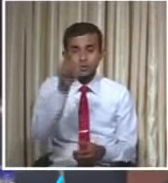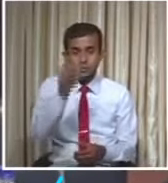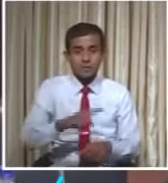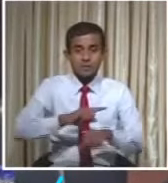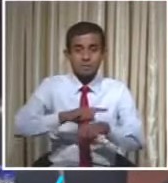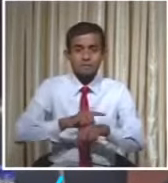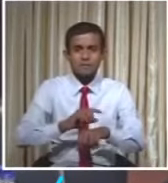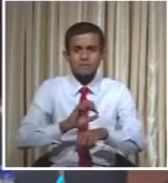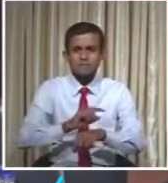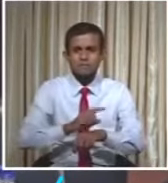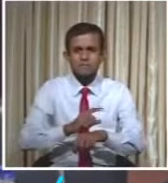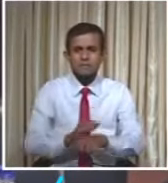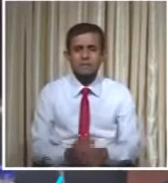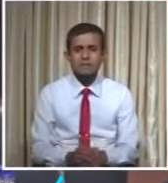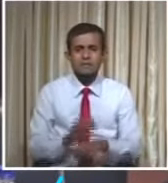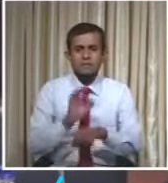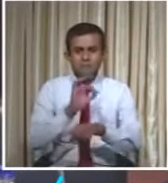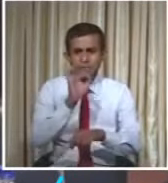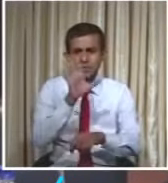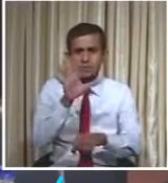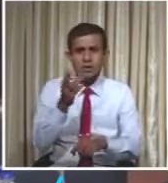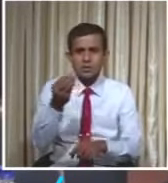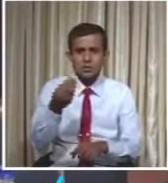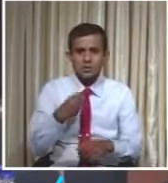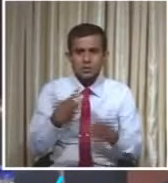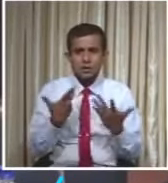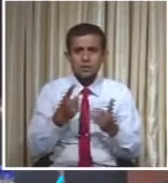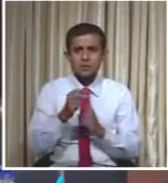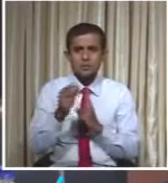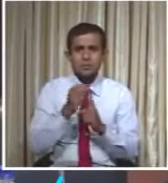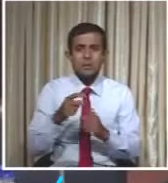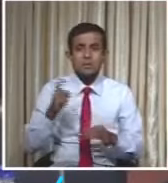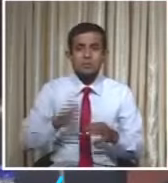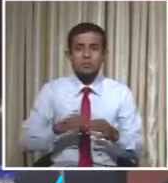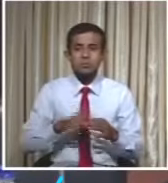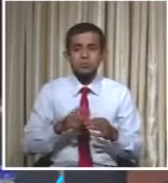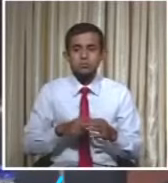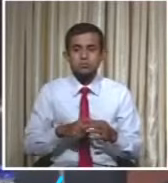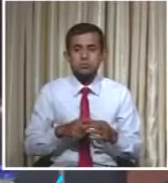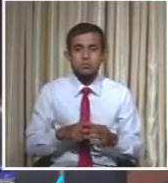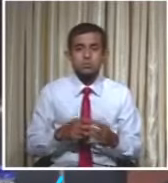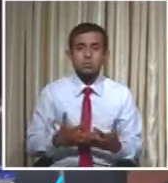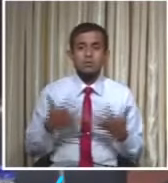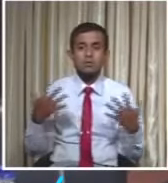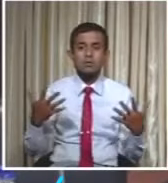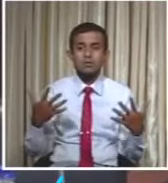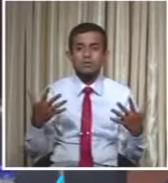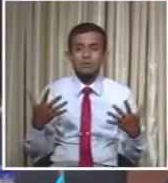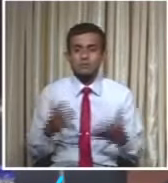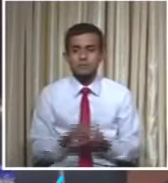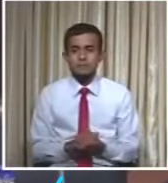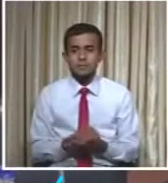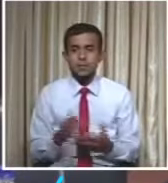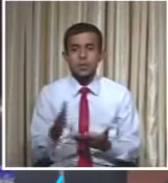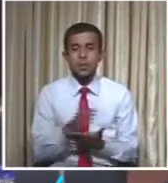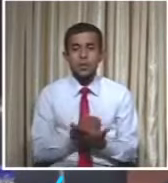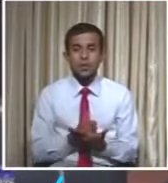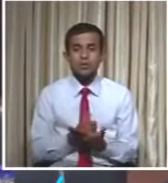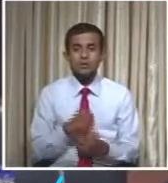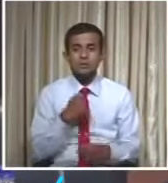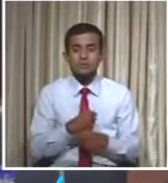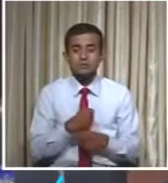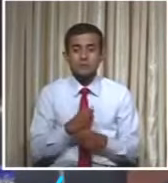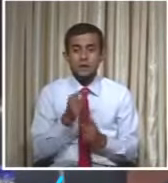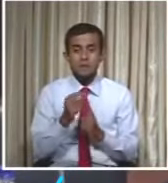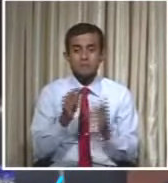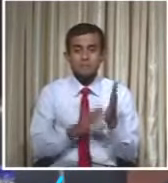पहा लबा दूने नैतिक शास्त्र पार्लिमेंट में प्रश्न हटकते ये सीएल लटम बट आंडुपक्ष